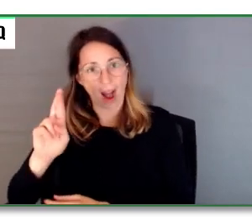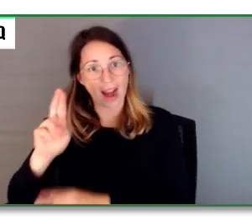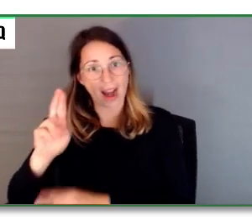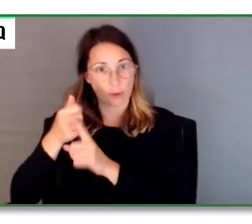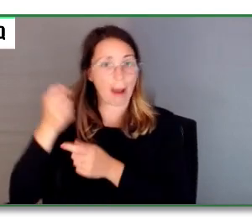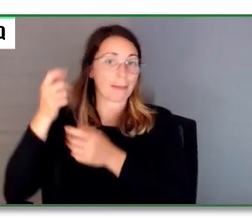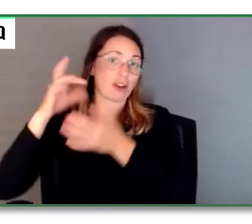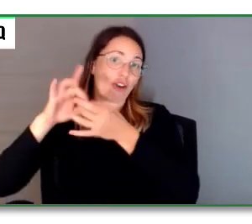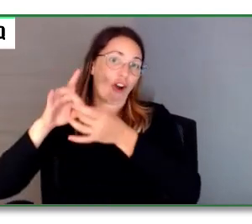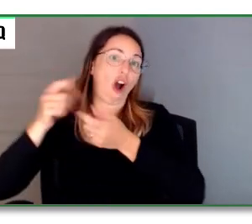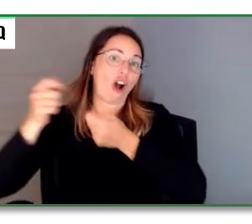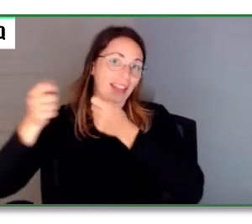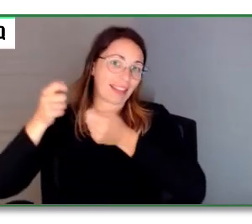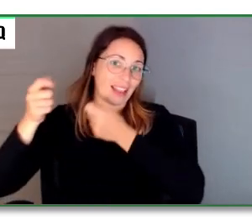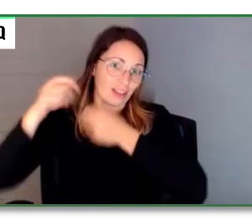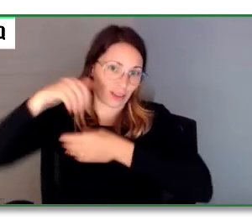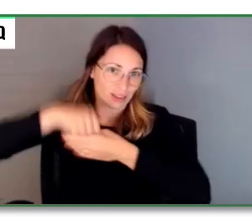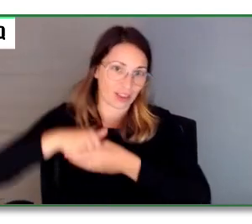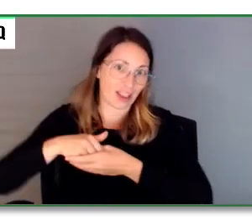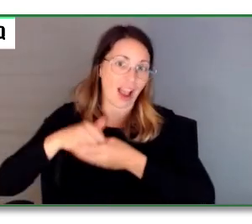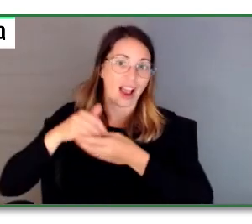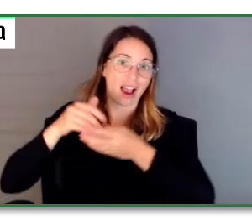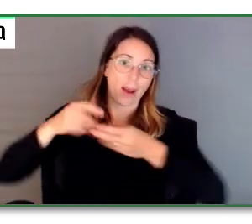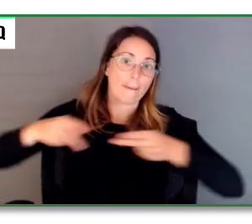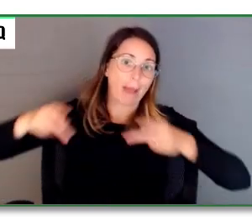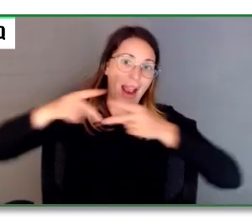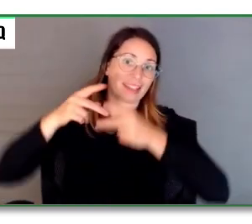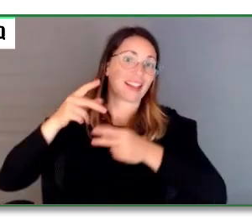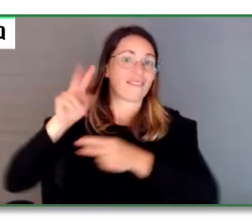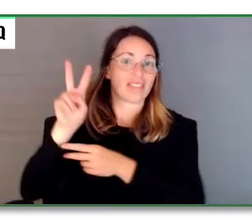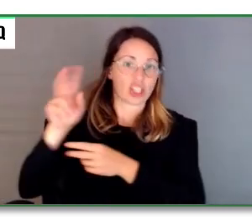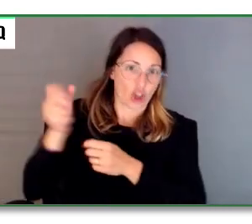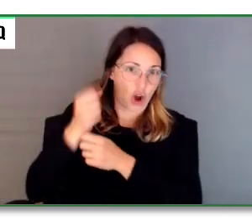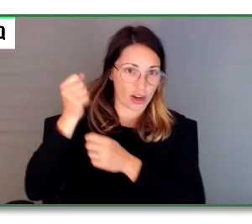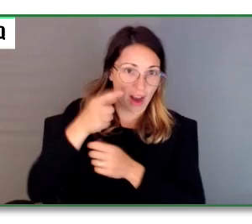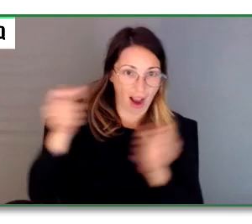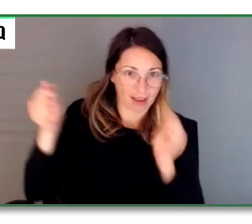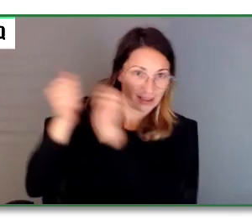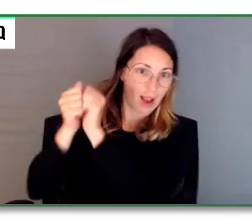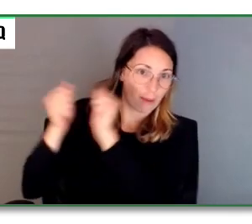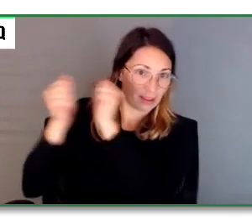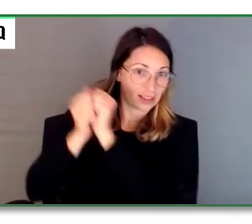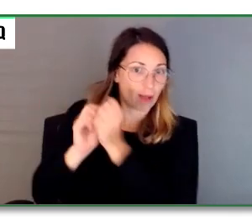l'accès de l'inclusion de Parks Victoria, a travaillé avec lui pour incorporer un programme